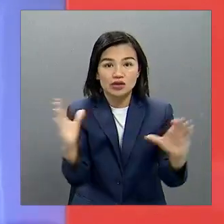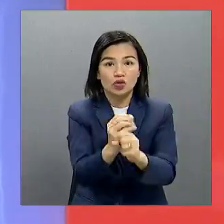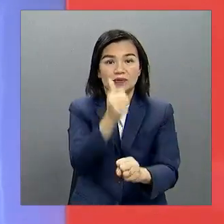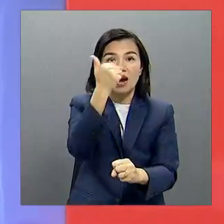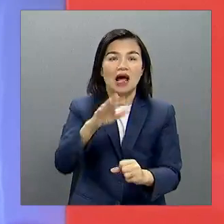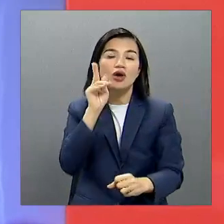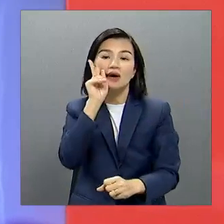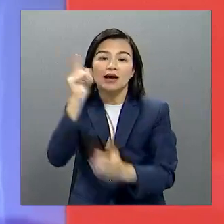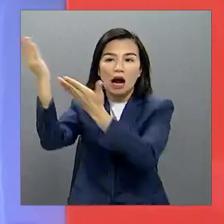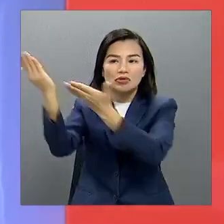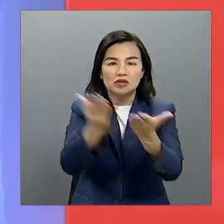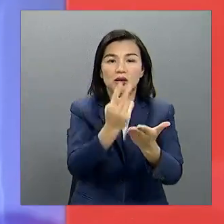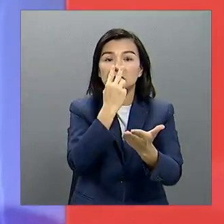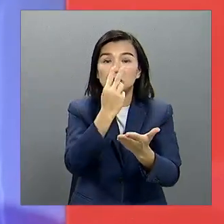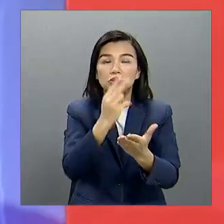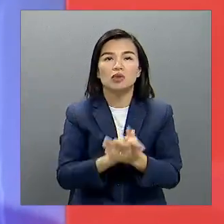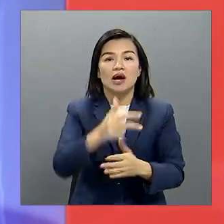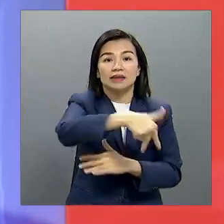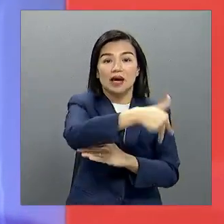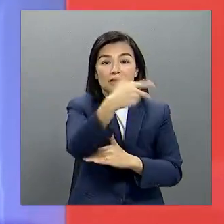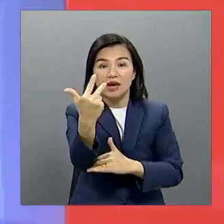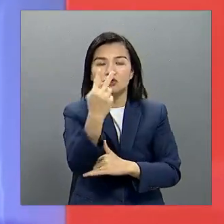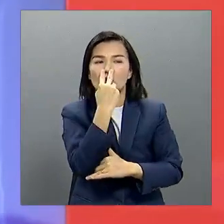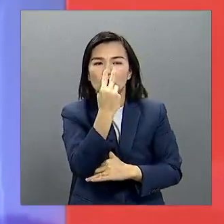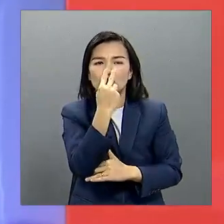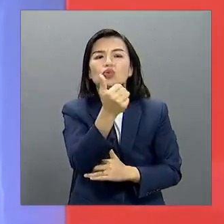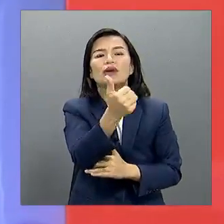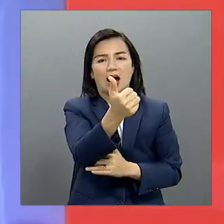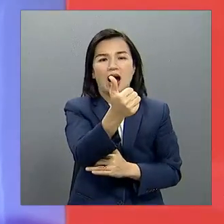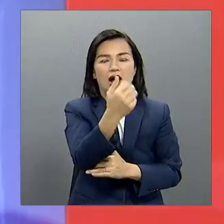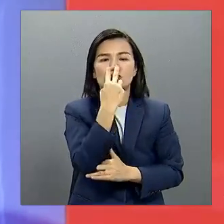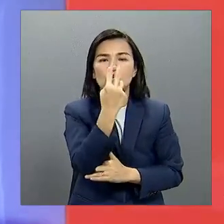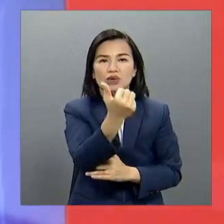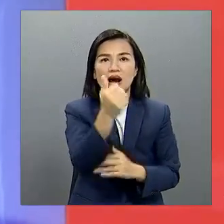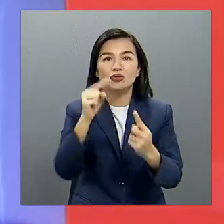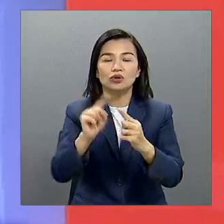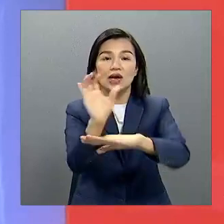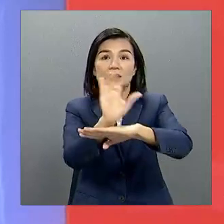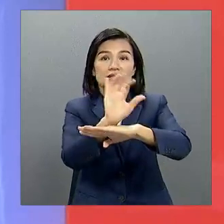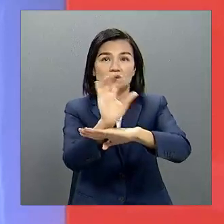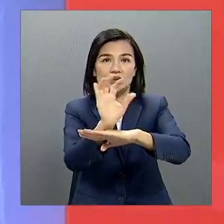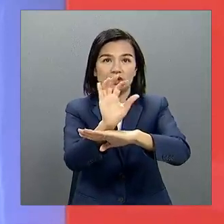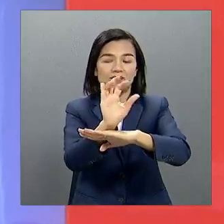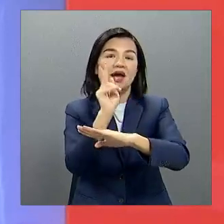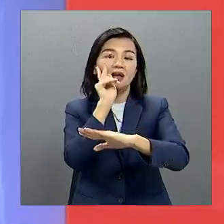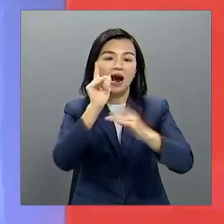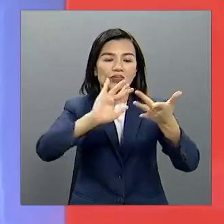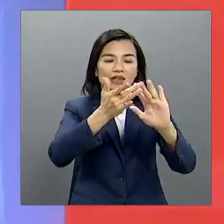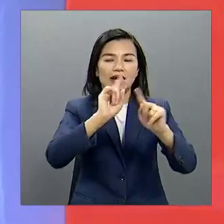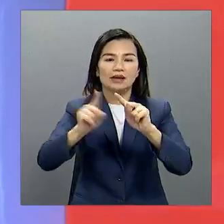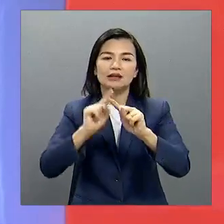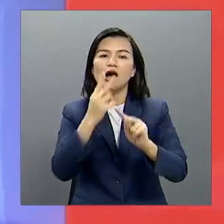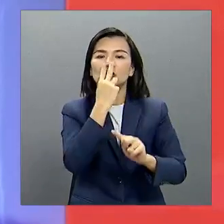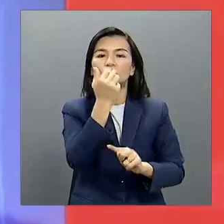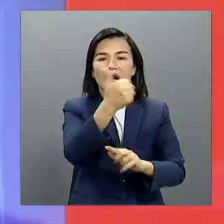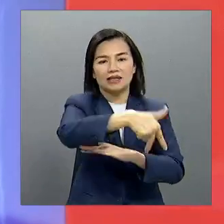วซึ่งไทย PBS เองของเราเกาะติดนะครับคุณผู้ชมติดตามรายละเอียดได้ทั้งทางหน้าจอแล้วก็ทางสื่อออนไลน์ของไทย PBS กันด้วยนะครับส่ว